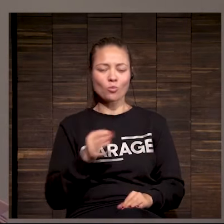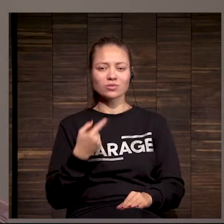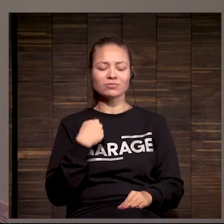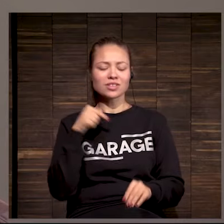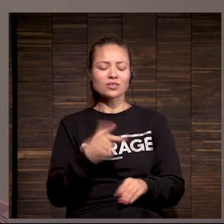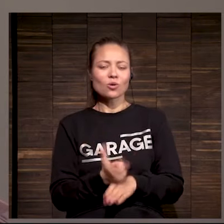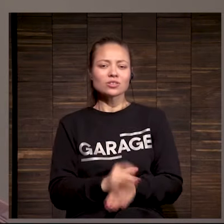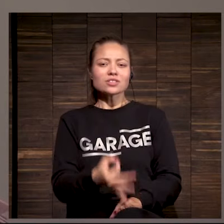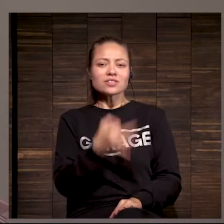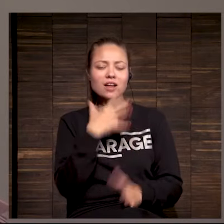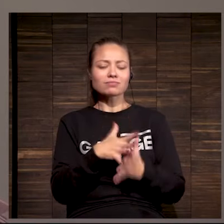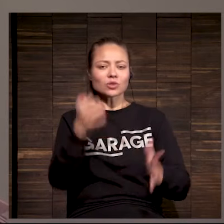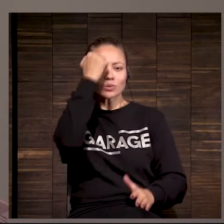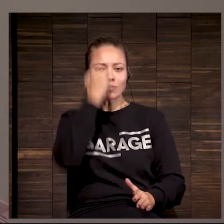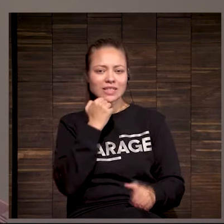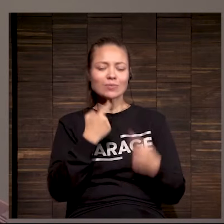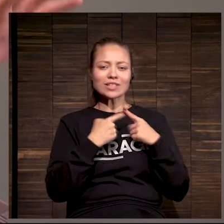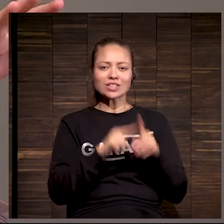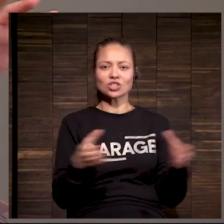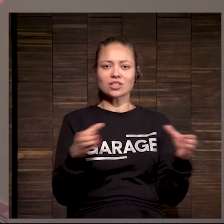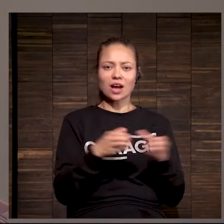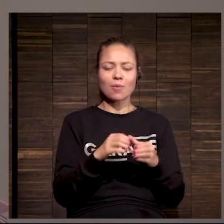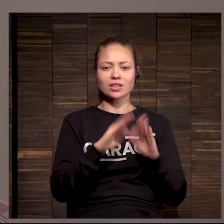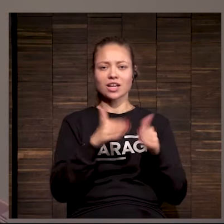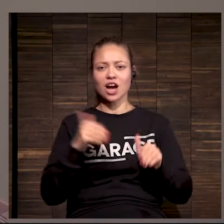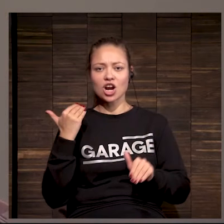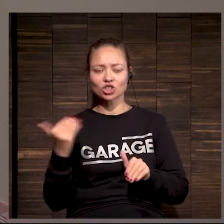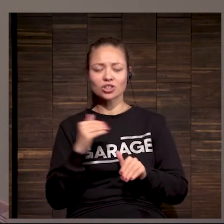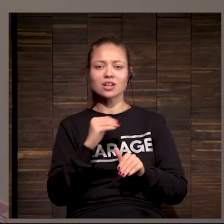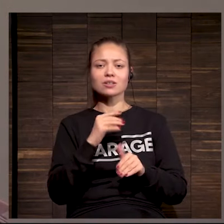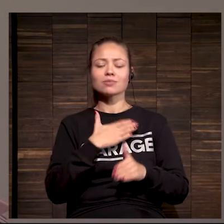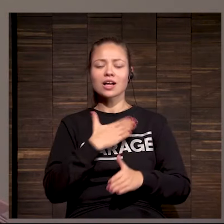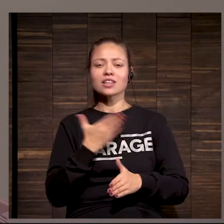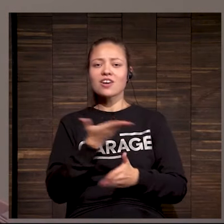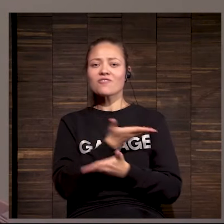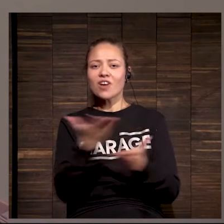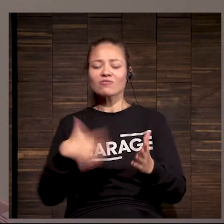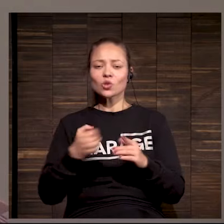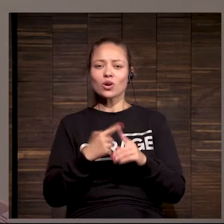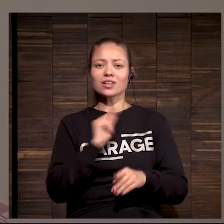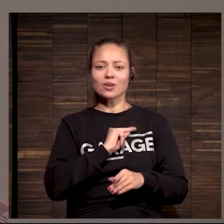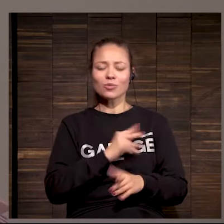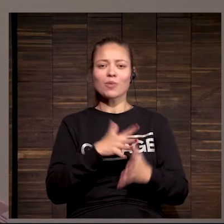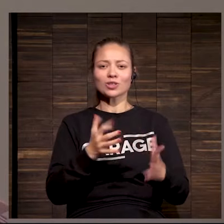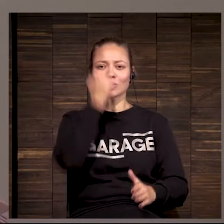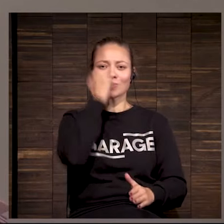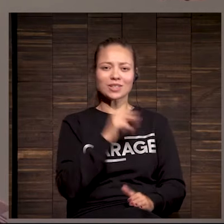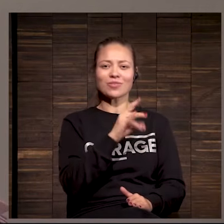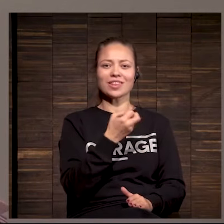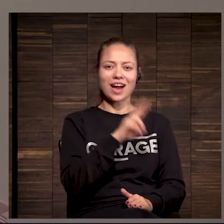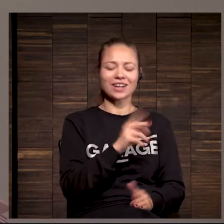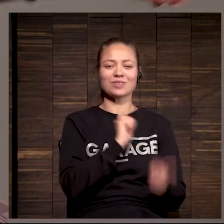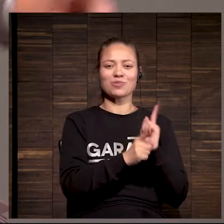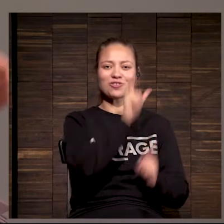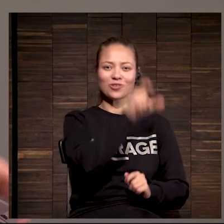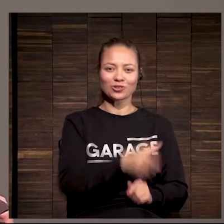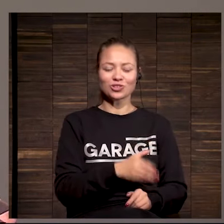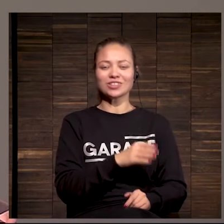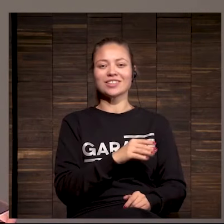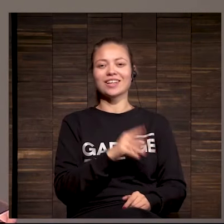здесь очень нравится большое спасибо технической команде гаража за благодаря вам все это работало большое спасибо наде переводчица